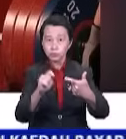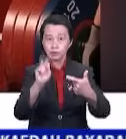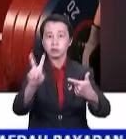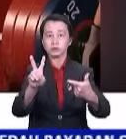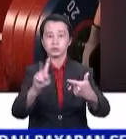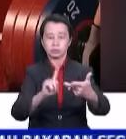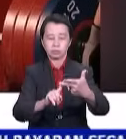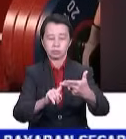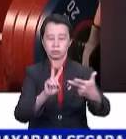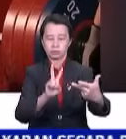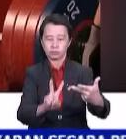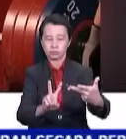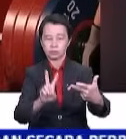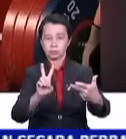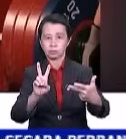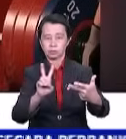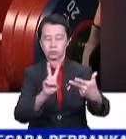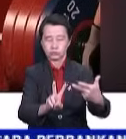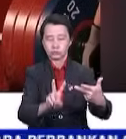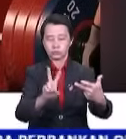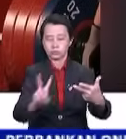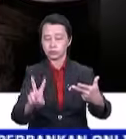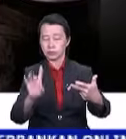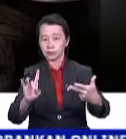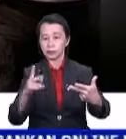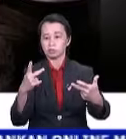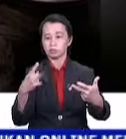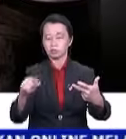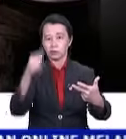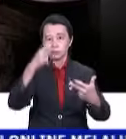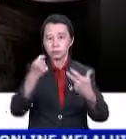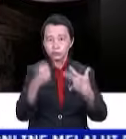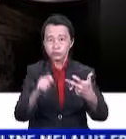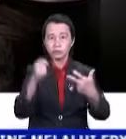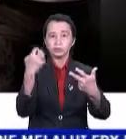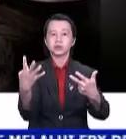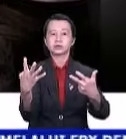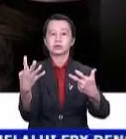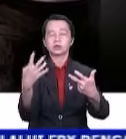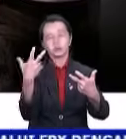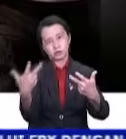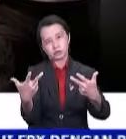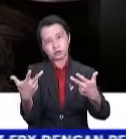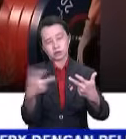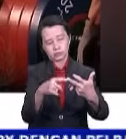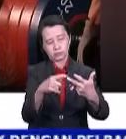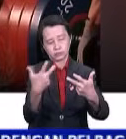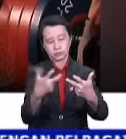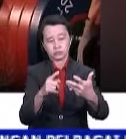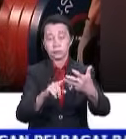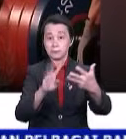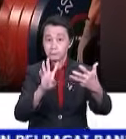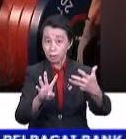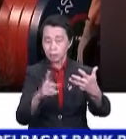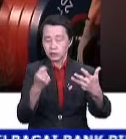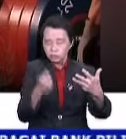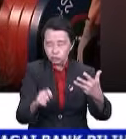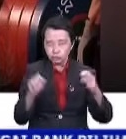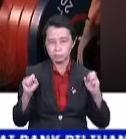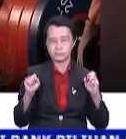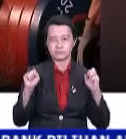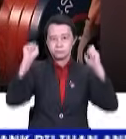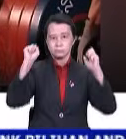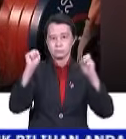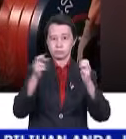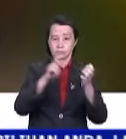percobaan kedua dan e228 kg bagi percobaan ketiga dalam percobaan keempat abounding Tube untuk